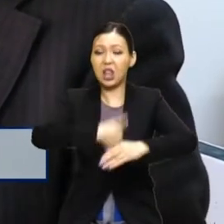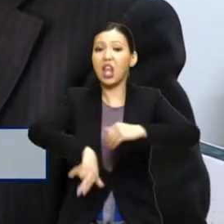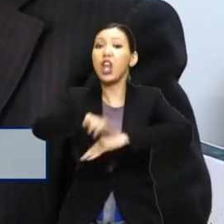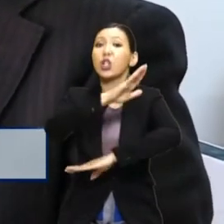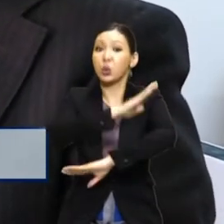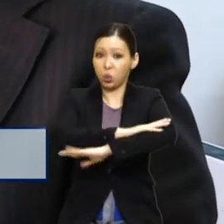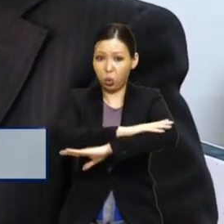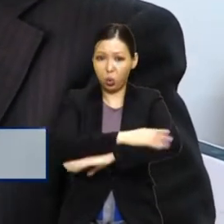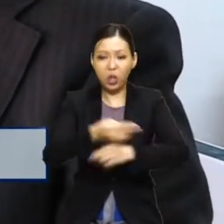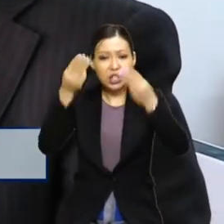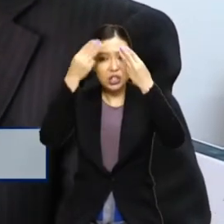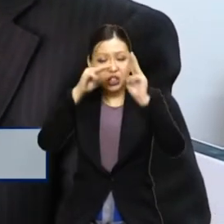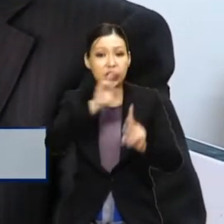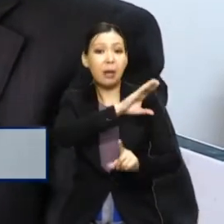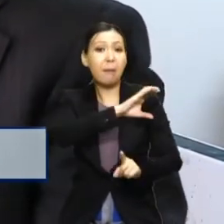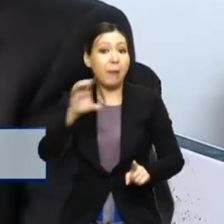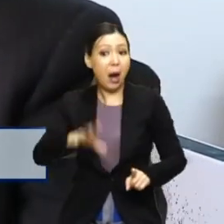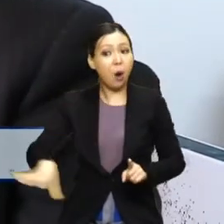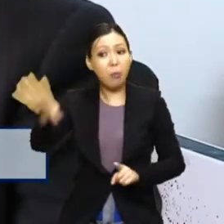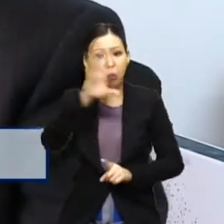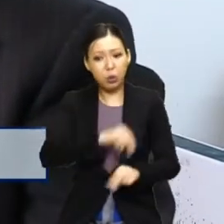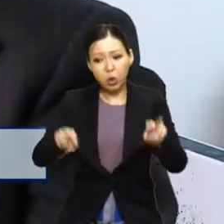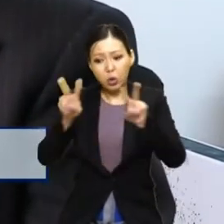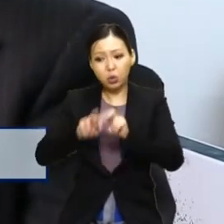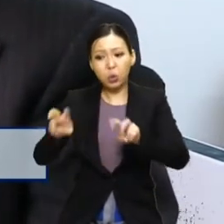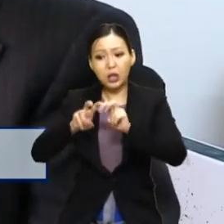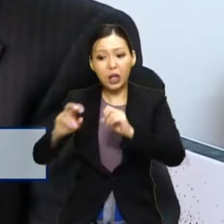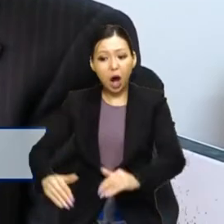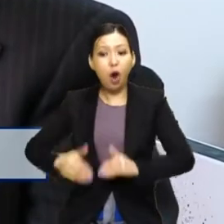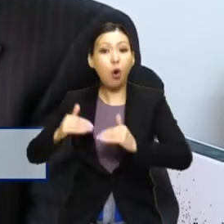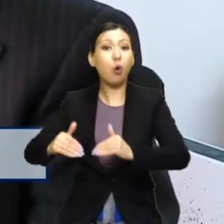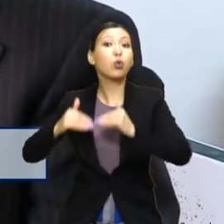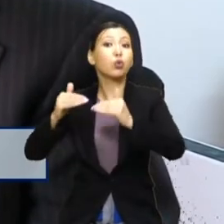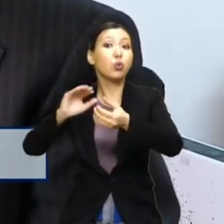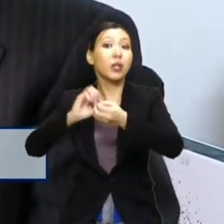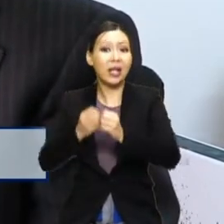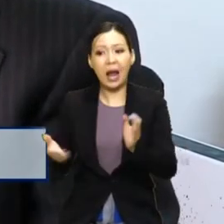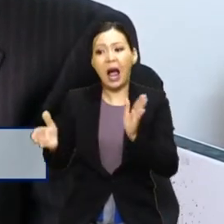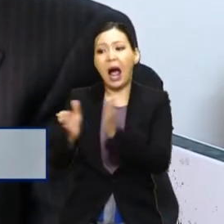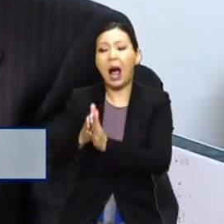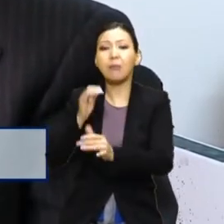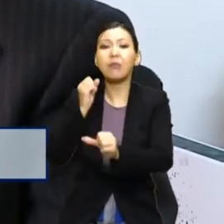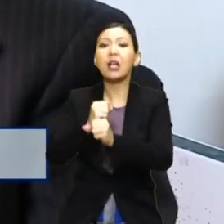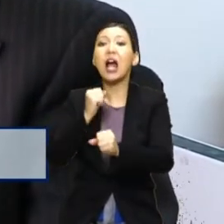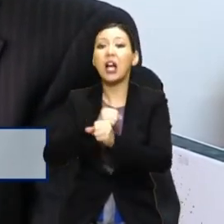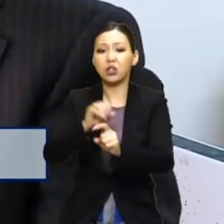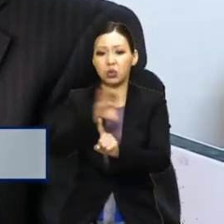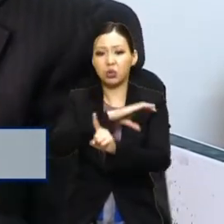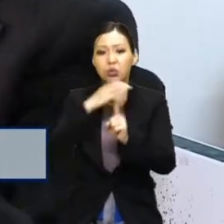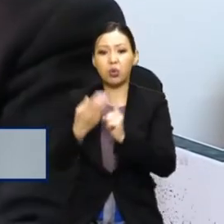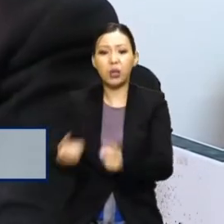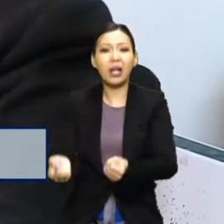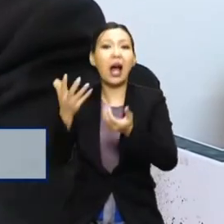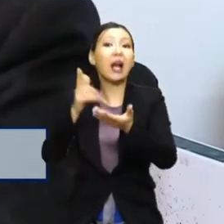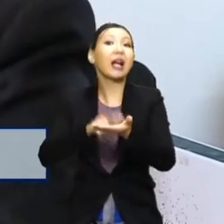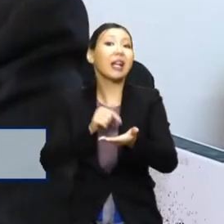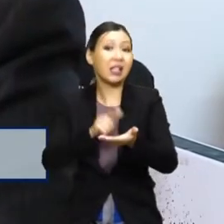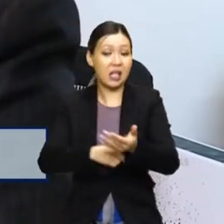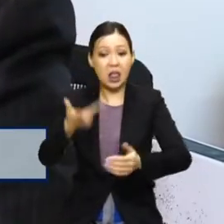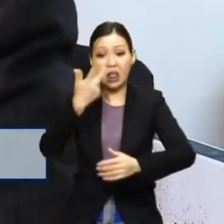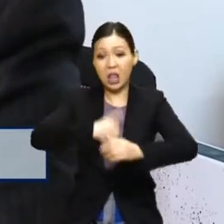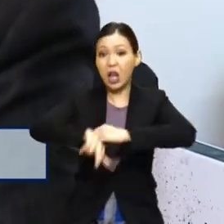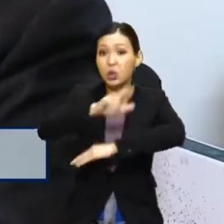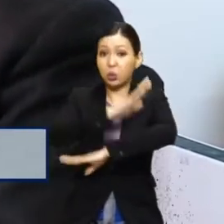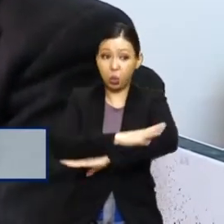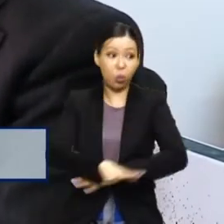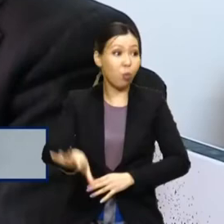erdem hiimgeenii baiguulgai in sudlgaa hökjüültei ajil deer hamtarj ajildag in soyliig bii bolgoh zaishgui shaardlag baina. Ingijej ik